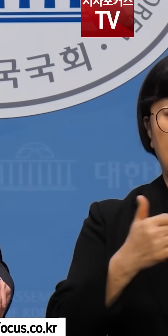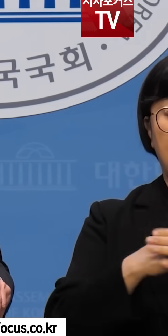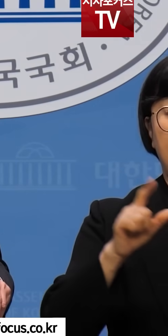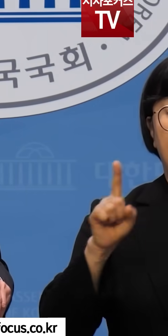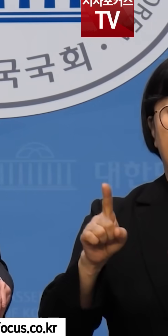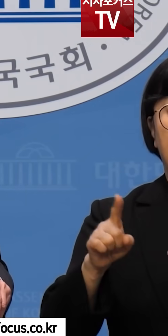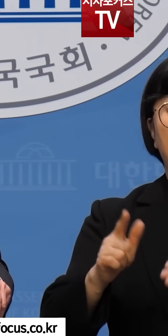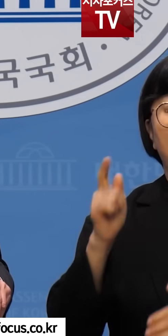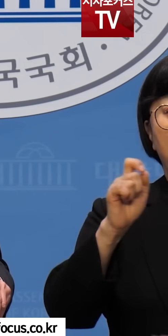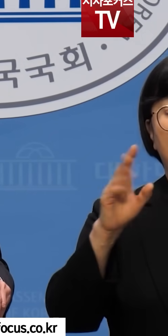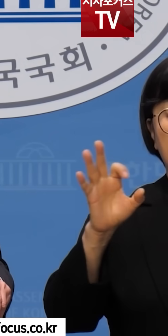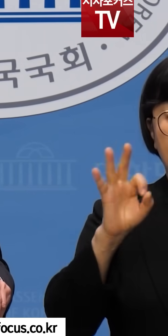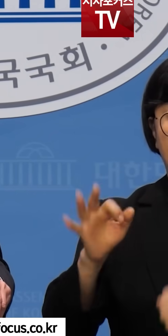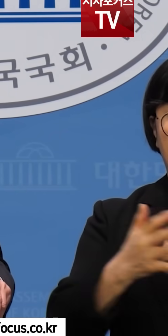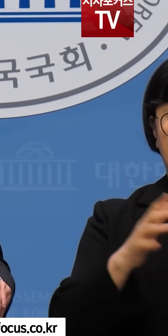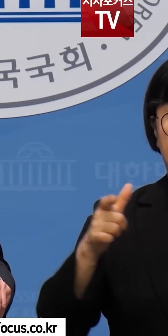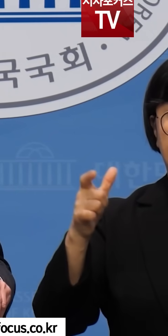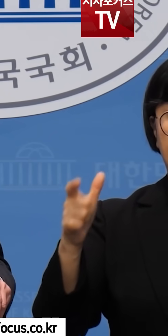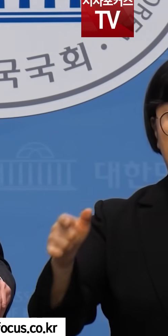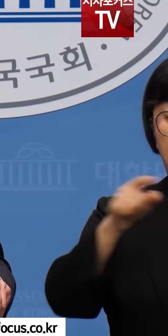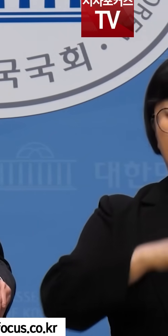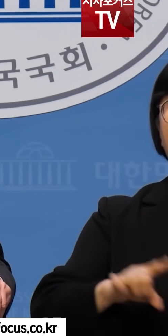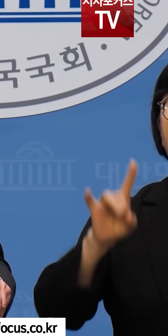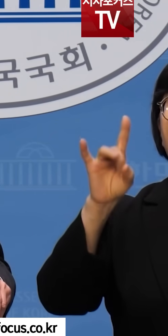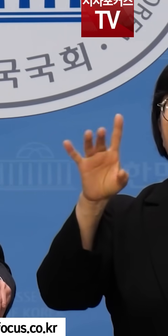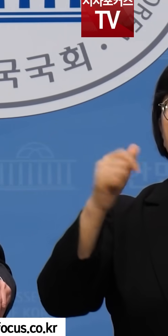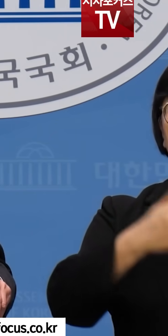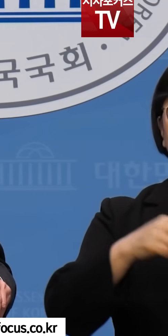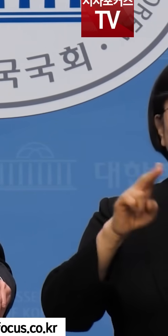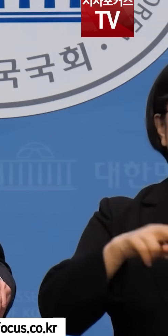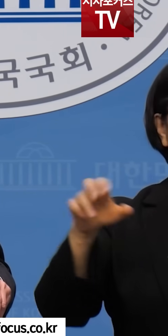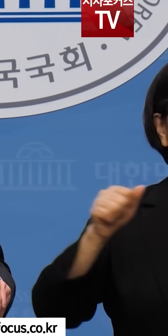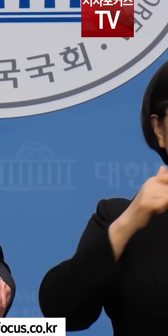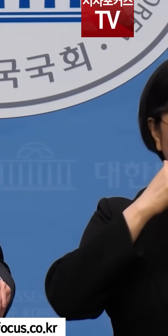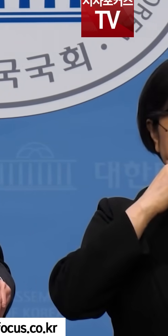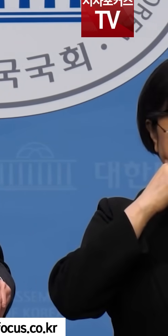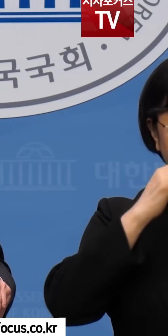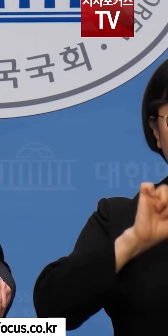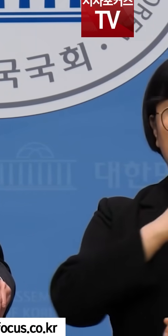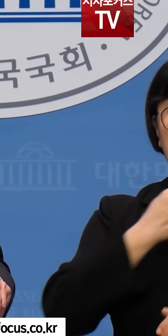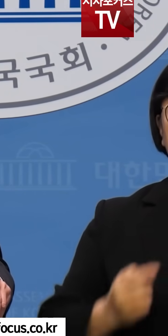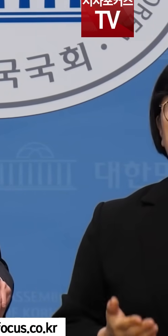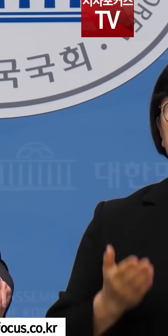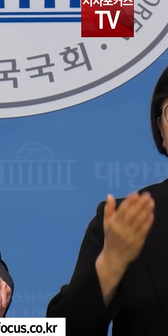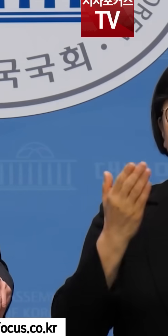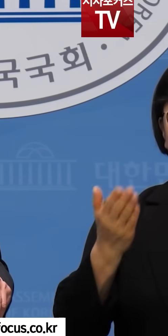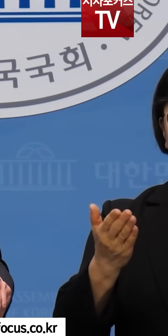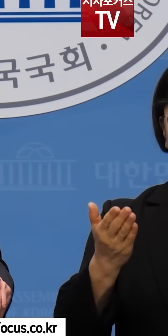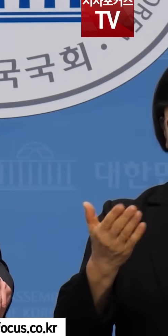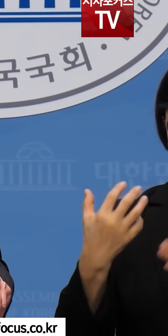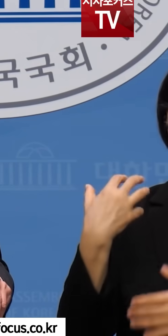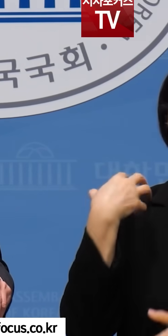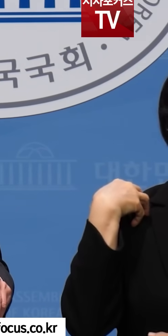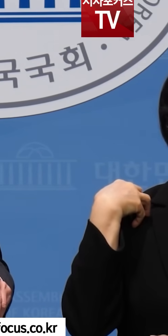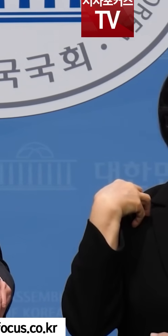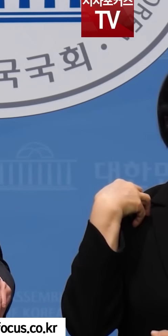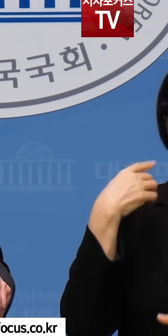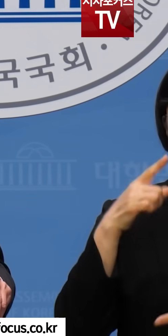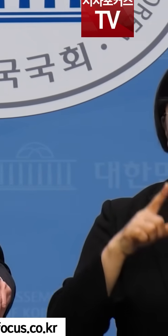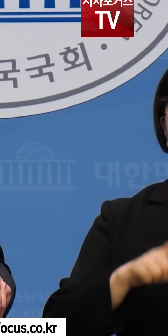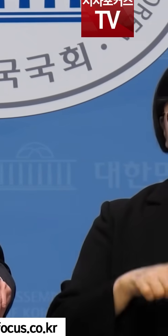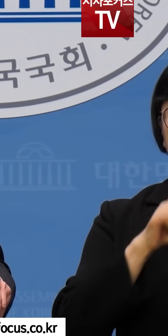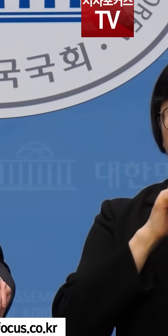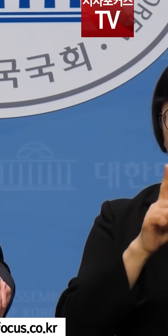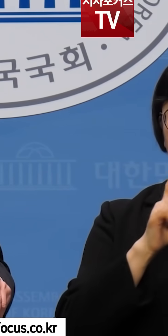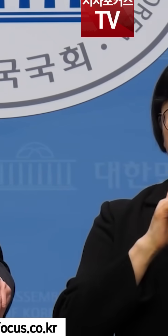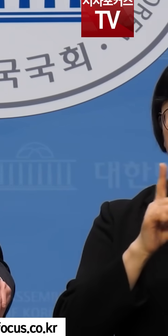나오지 않았던 고양시 전체 승리를 위해서 기꺼이 본인이 희생을 감수하겠다라는 이